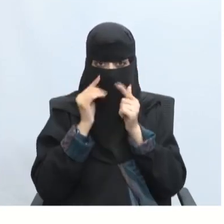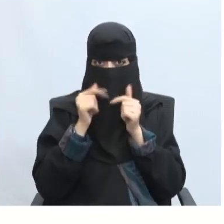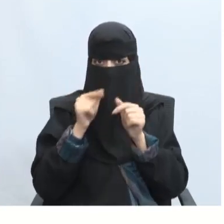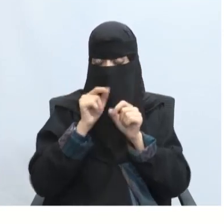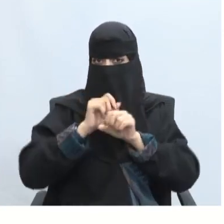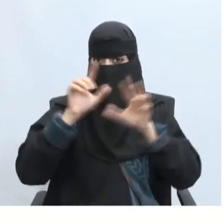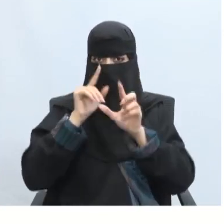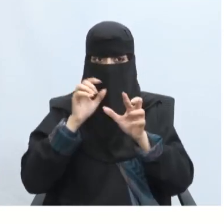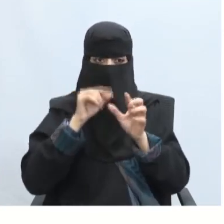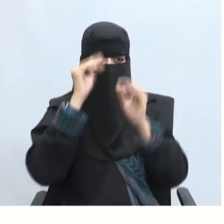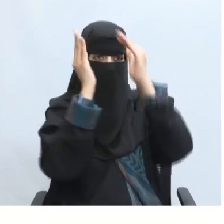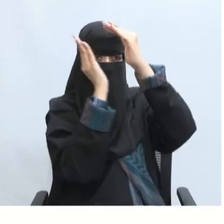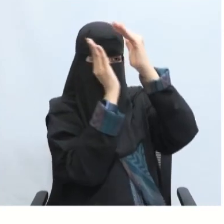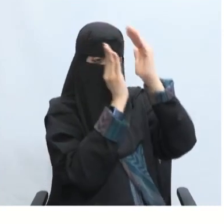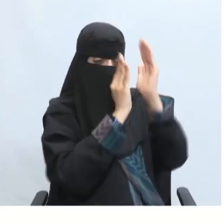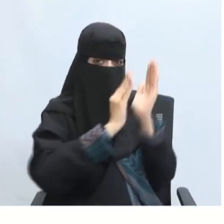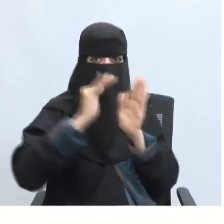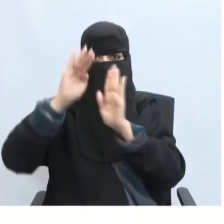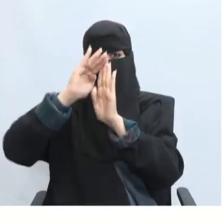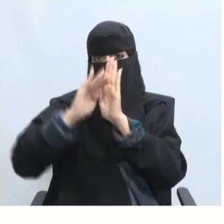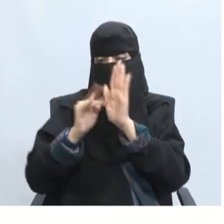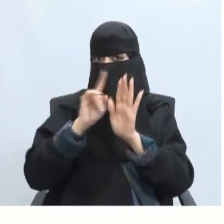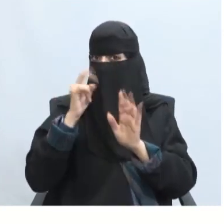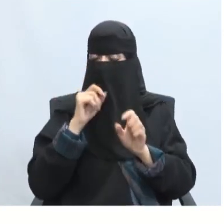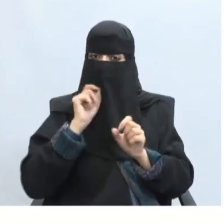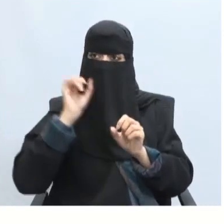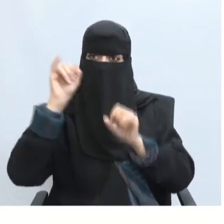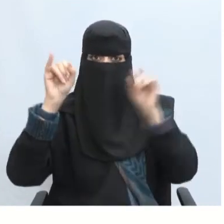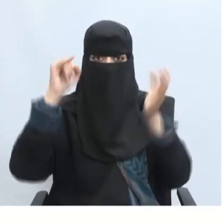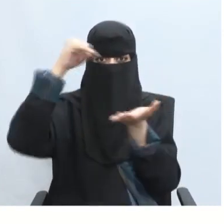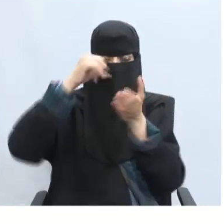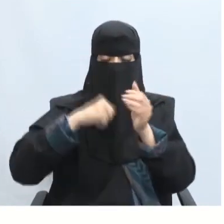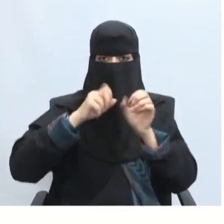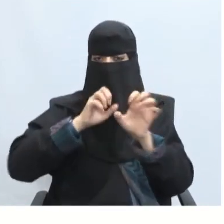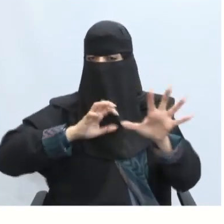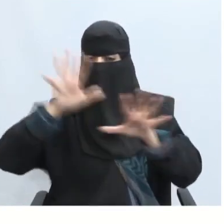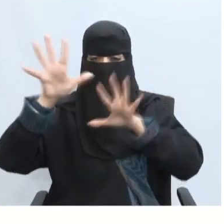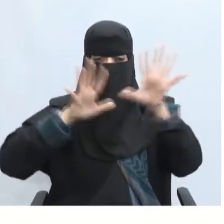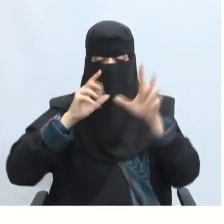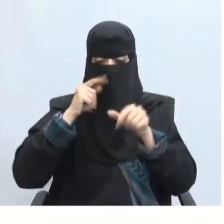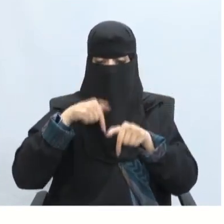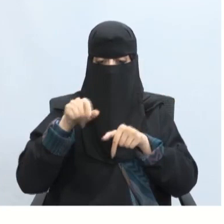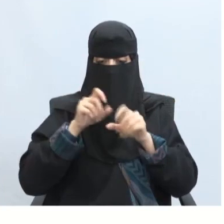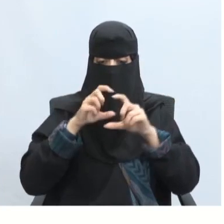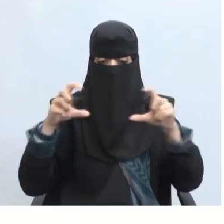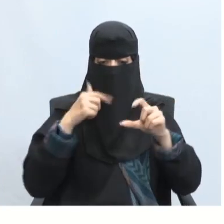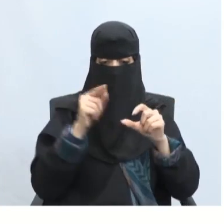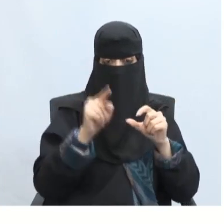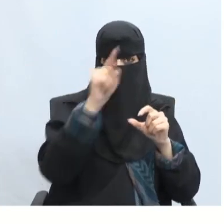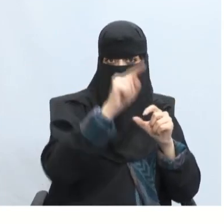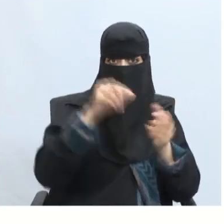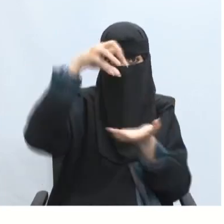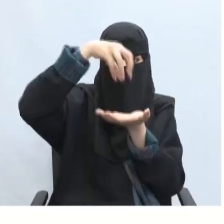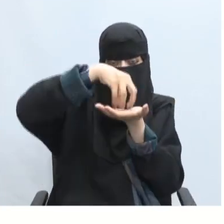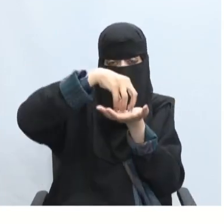تتوزع بصوره عشوائيه كما نلاحظ هنا هذه بالنسبه لاماكن الزلازل